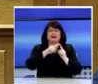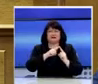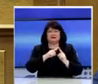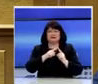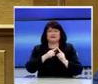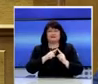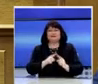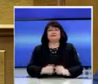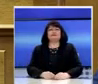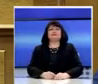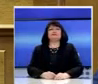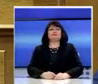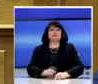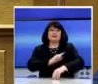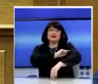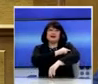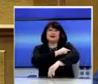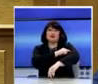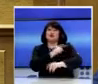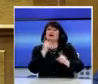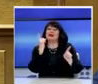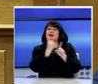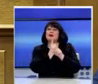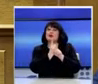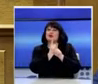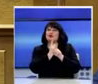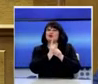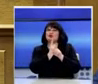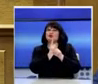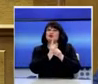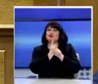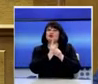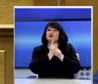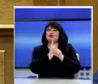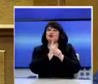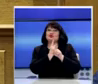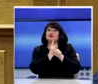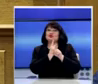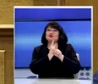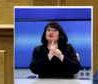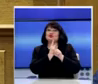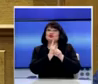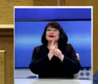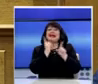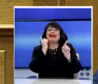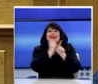Δεν σας έχει πει κανένας λοιμοξιολόγος ότι αυτή, κανένας